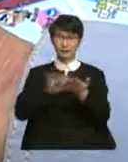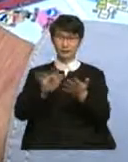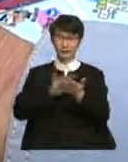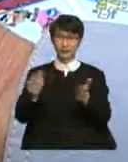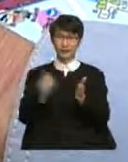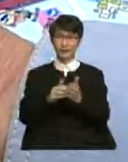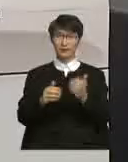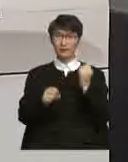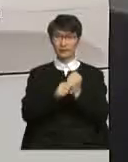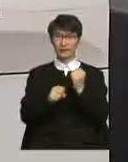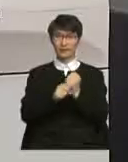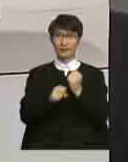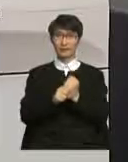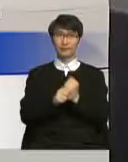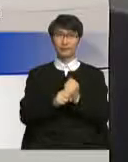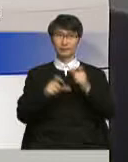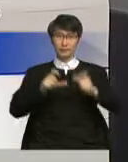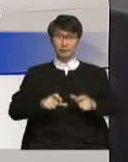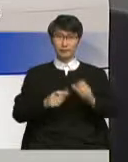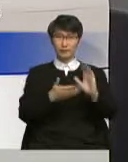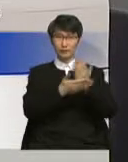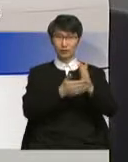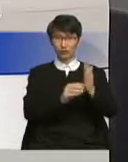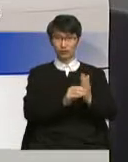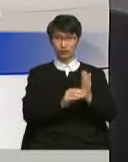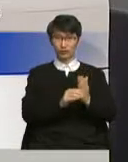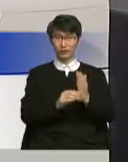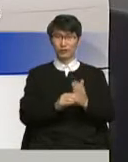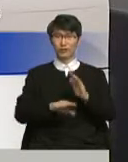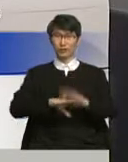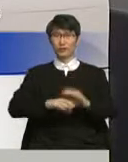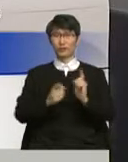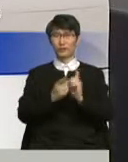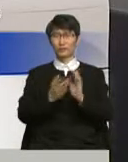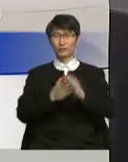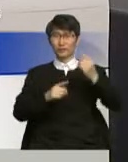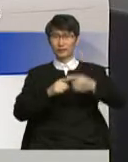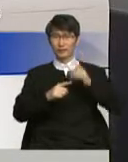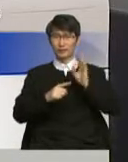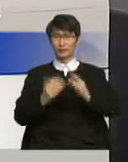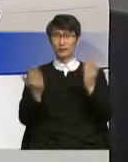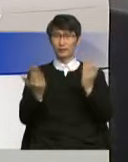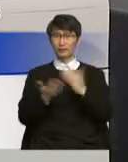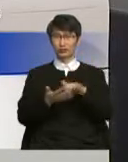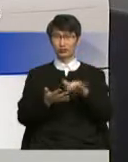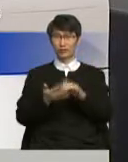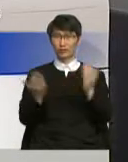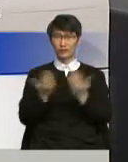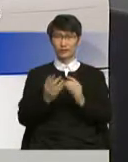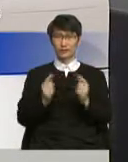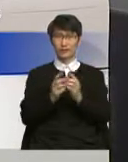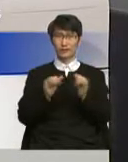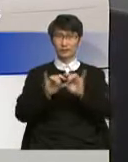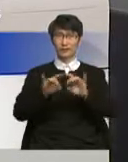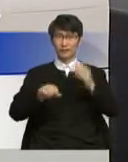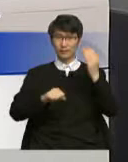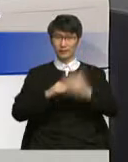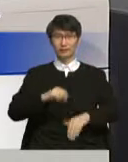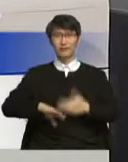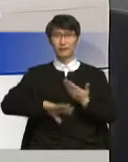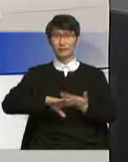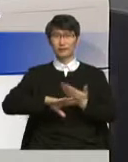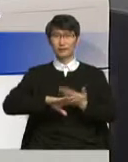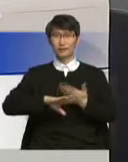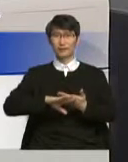상태입니다. 시민단체가 이제 선별을 하고 있는데 이게 수기로 하다 보니까 저희하고 이게 안 맞더라. 수량도 잘 안 맞고 사람마다 방식이 다